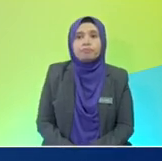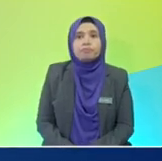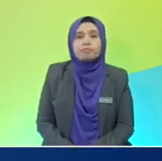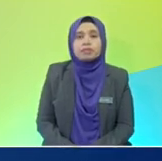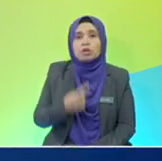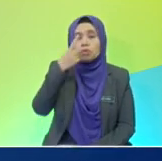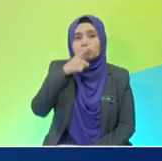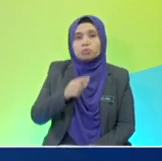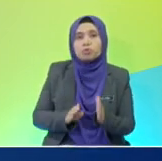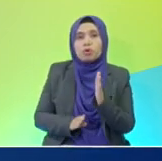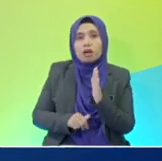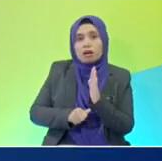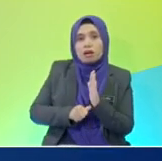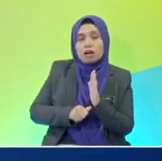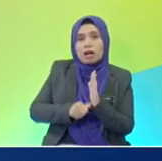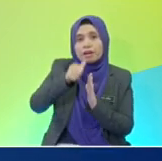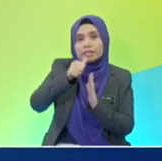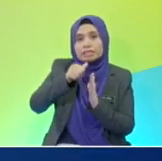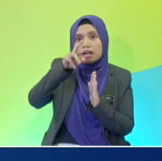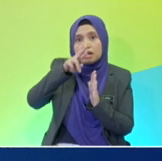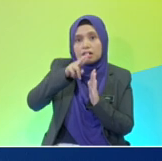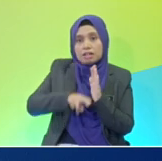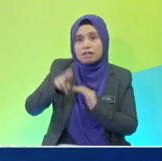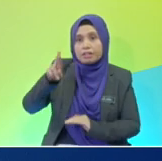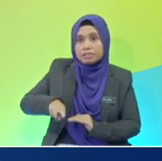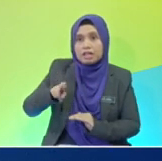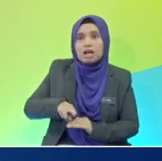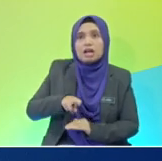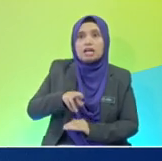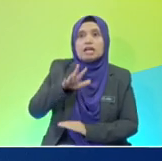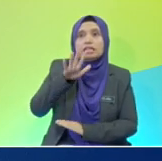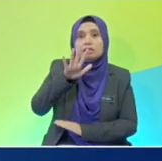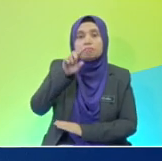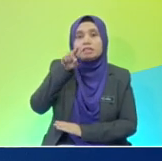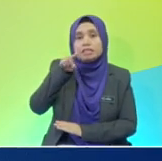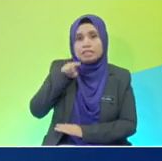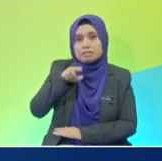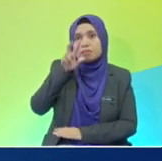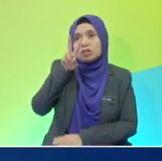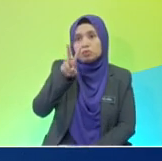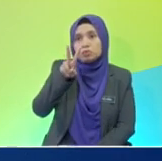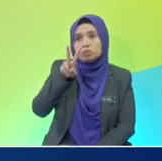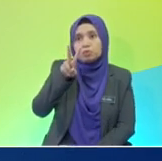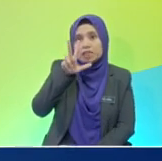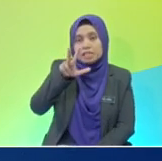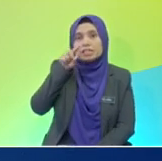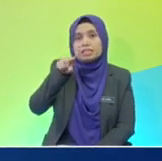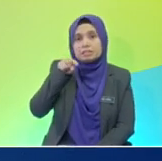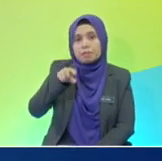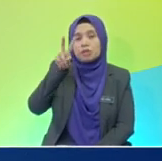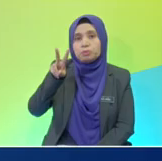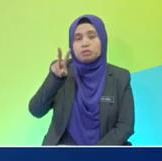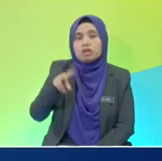untuk arah serendah 5 Misbah 3 Misbah 2 di mana kalian nampak dekat sini